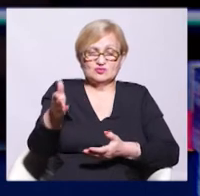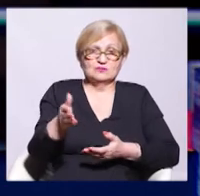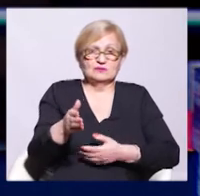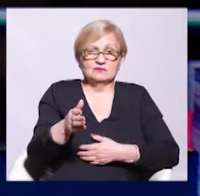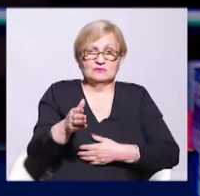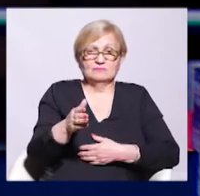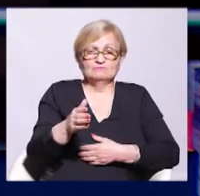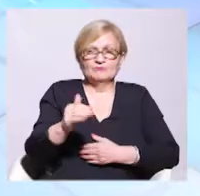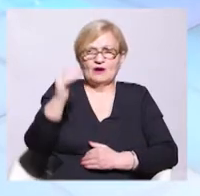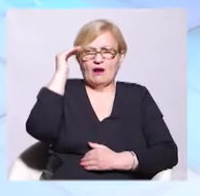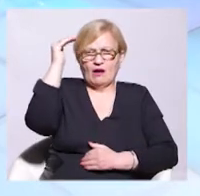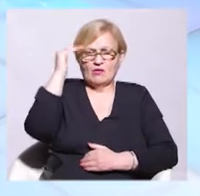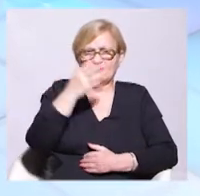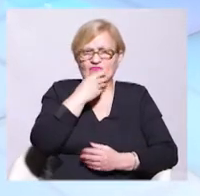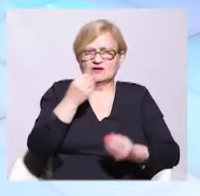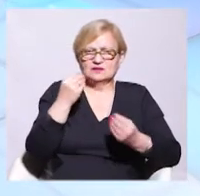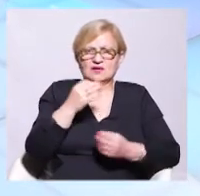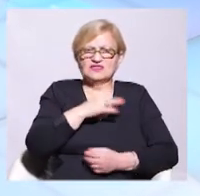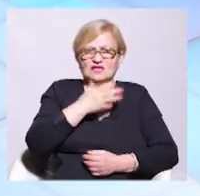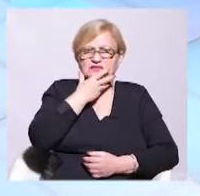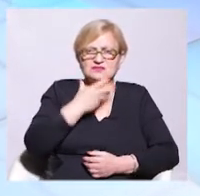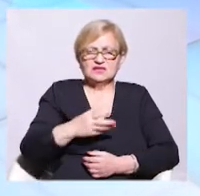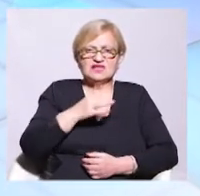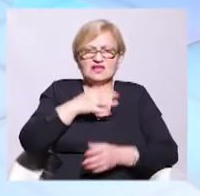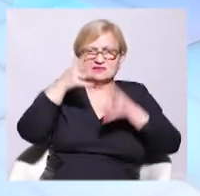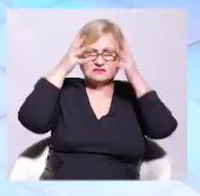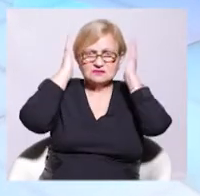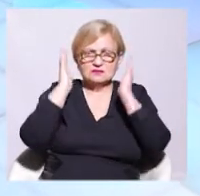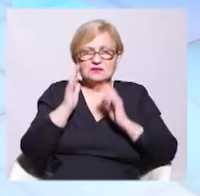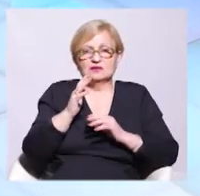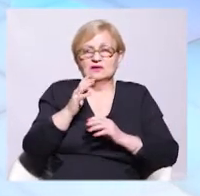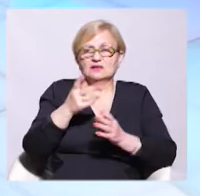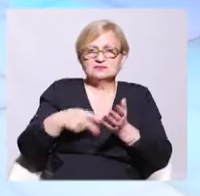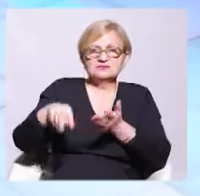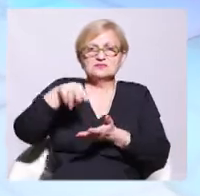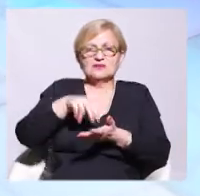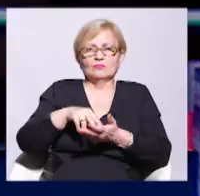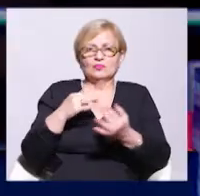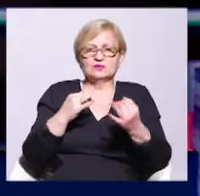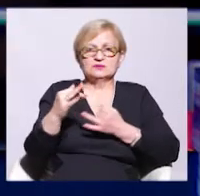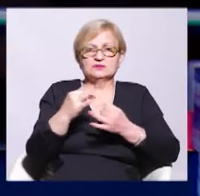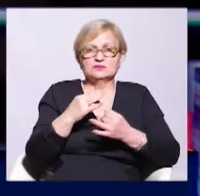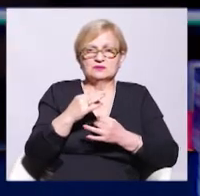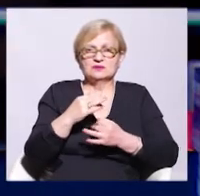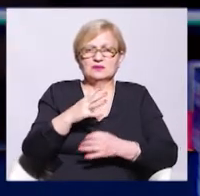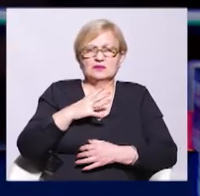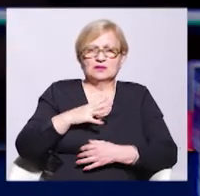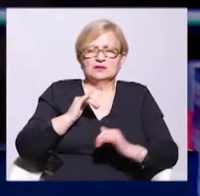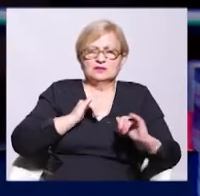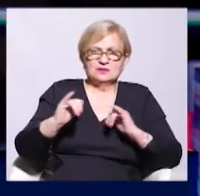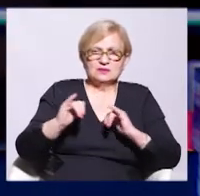წერეთელი, ახოვანი, შვენიერი, თეთრწვერა და თეთრთმიანი, წინ წამოდგა სასაუბროდ